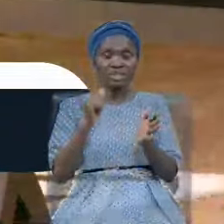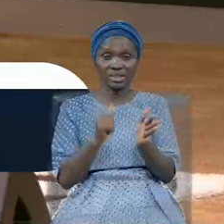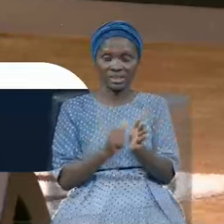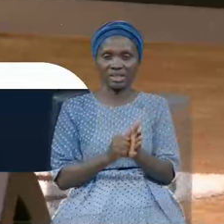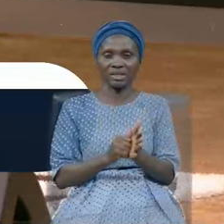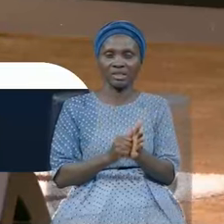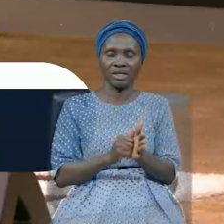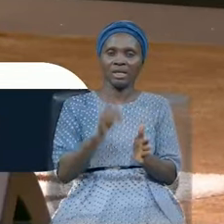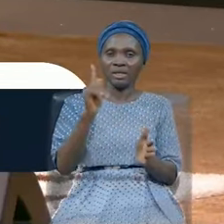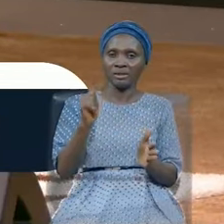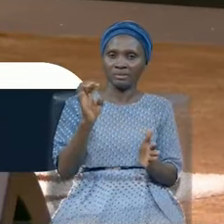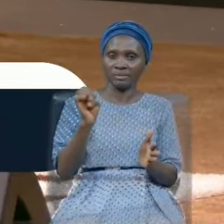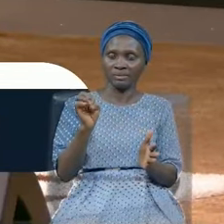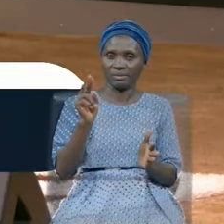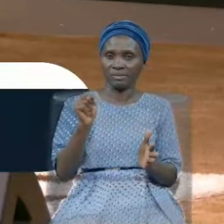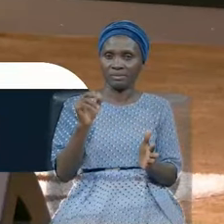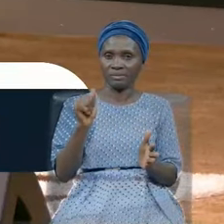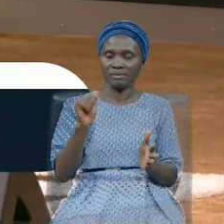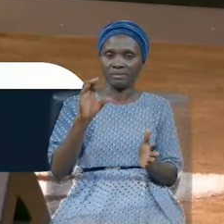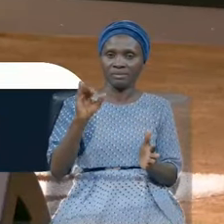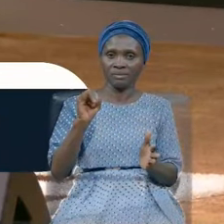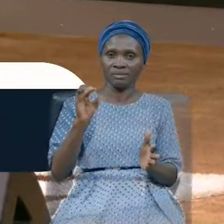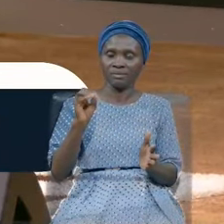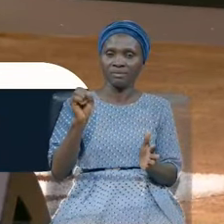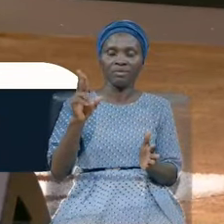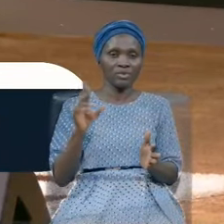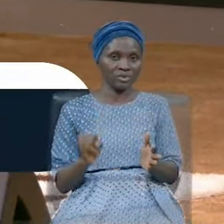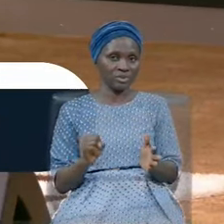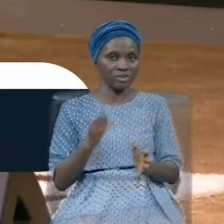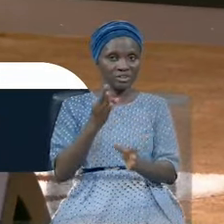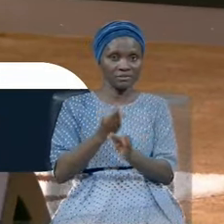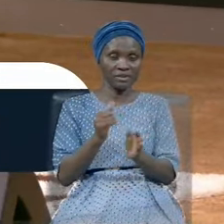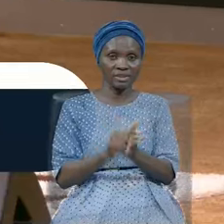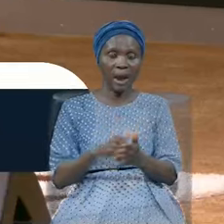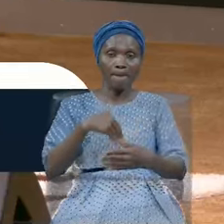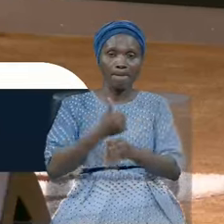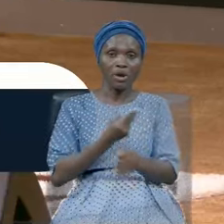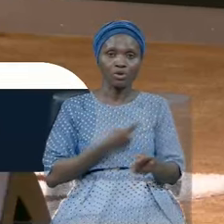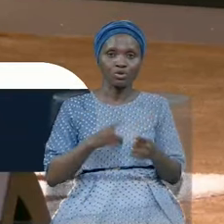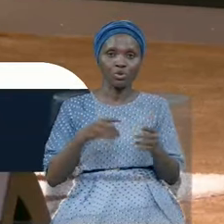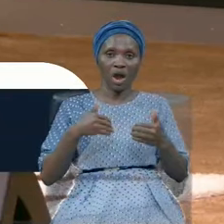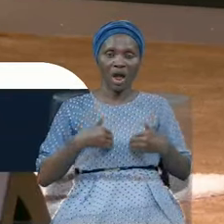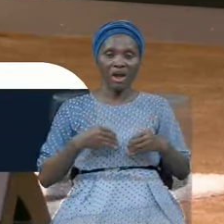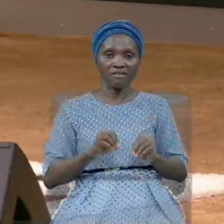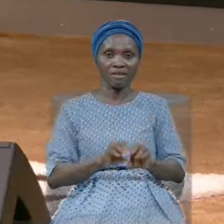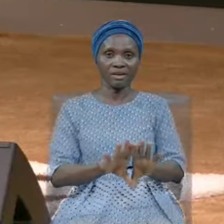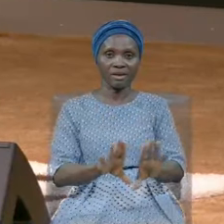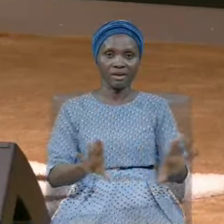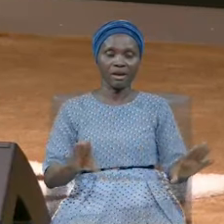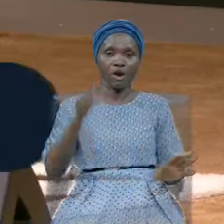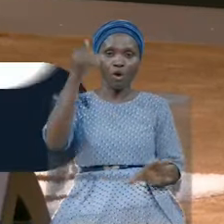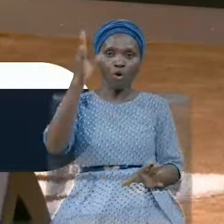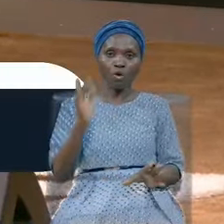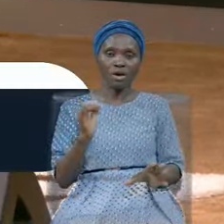qui nous fait avoir cette piété transparente. Numéro 3, c'est la